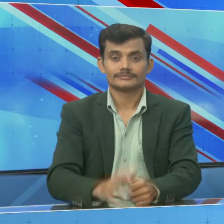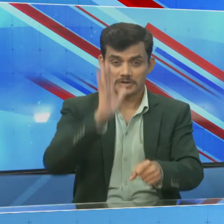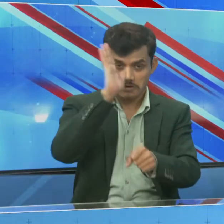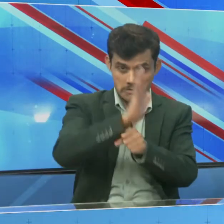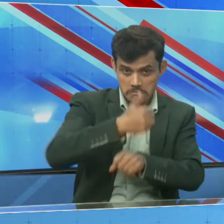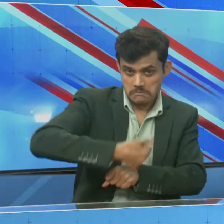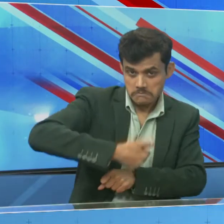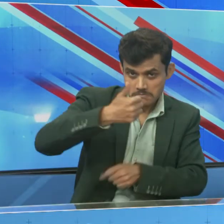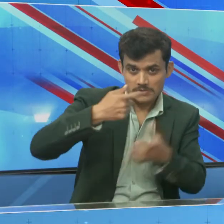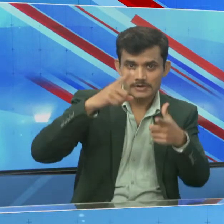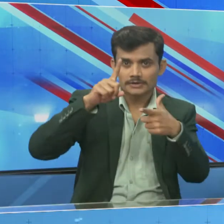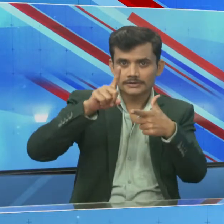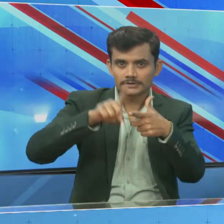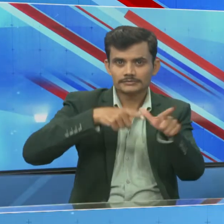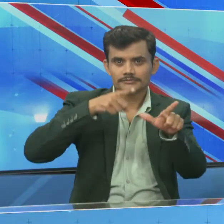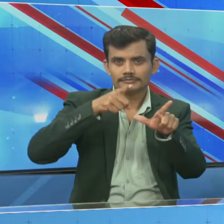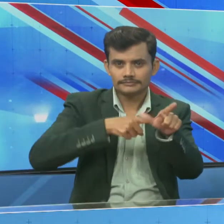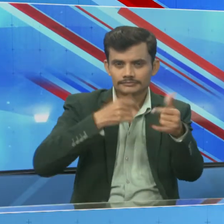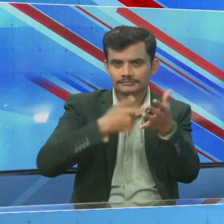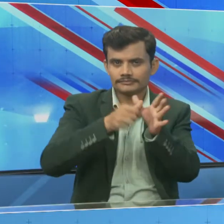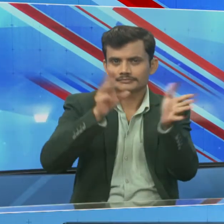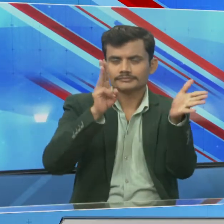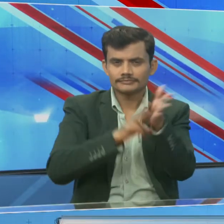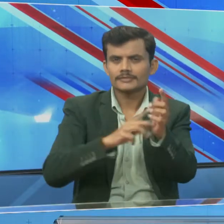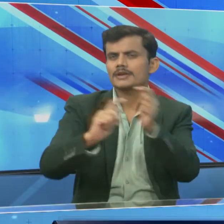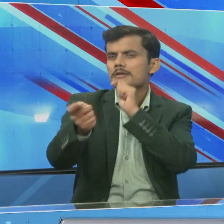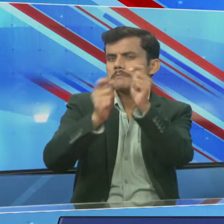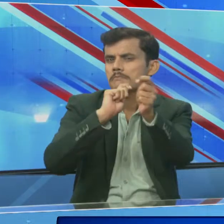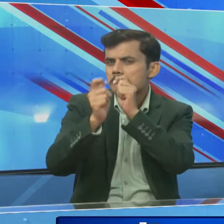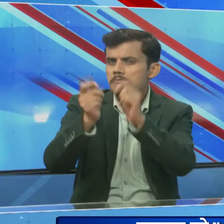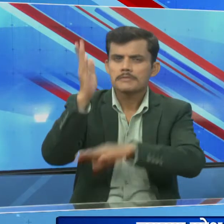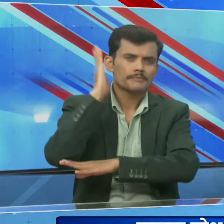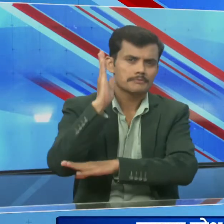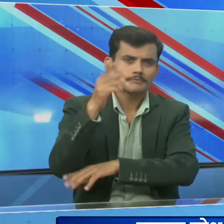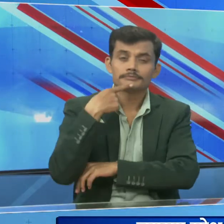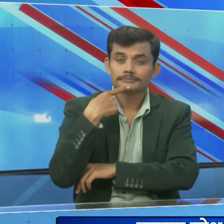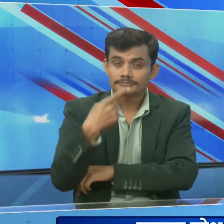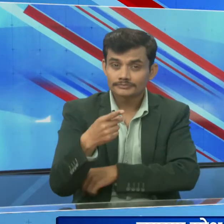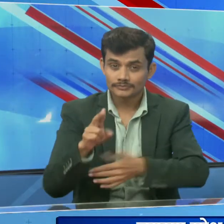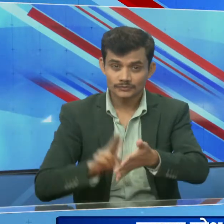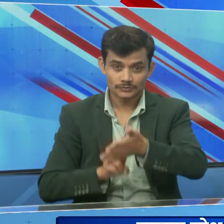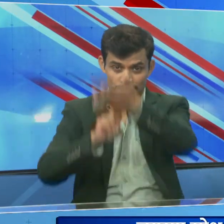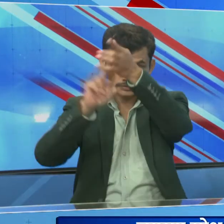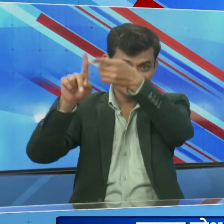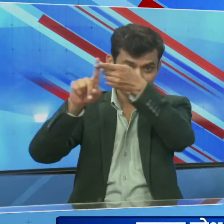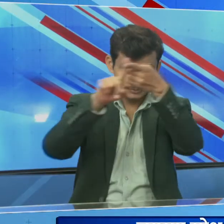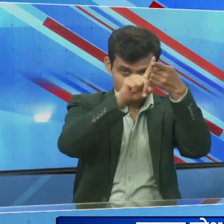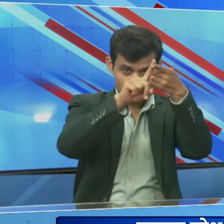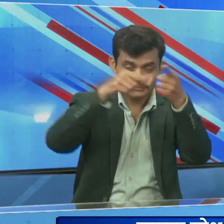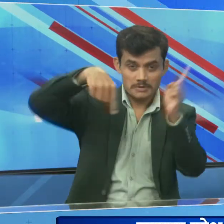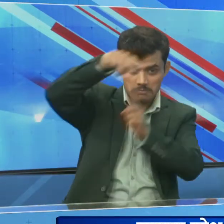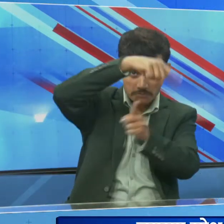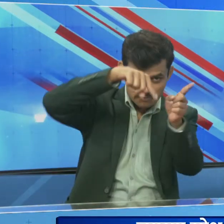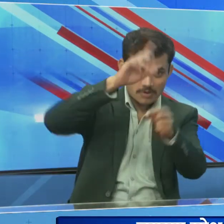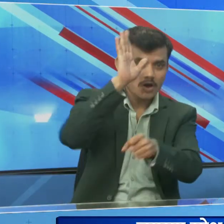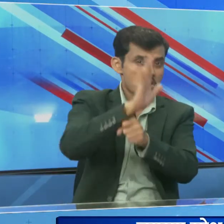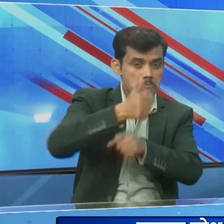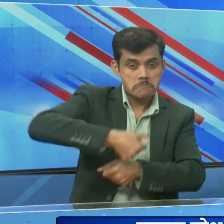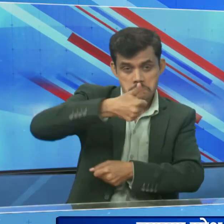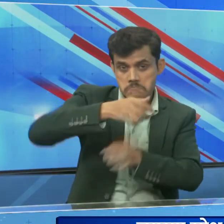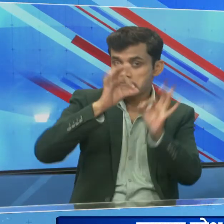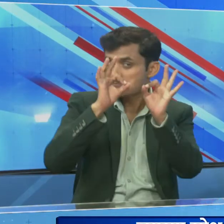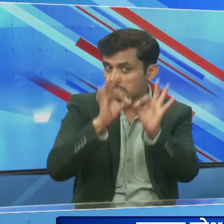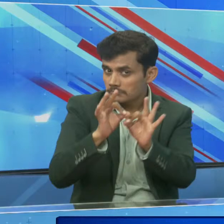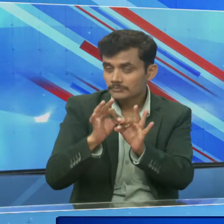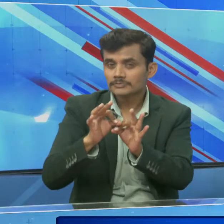कांग्रेस नेता जयराम रमेश ने प्रेस वार्ता को संबोधित करते हुए कहा कि उत्तर पूर्व राज्यों में कांग्रेस का अच्छा जनाधार है। असम के